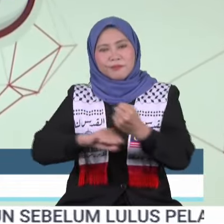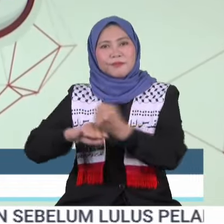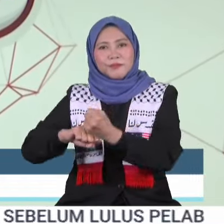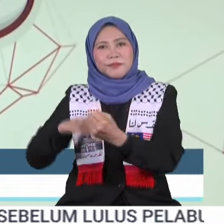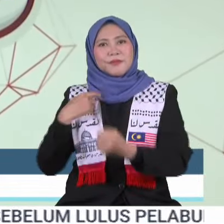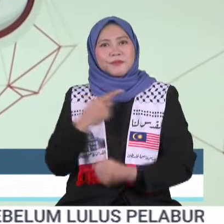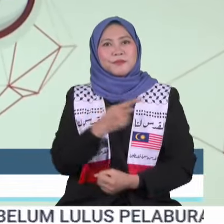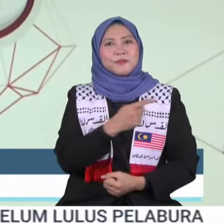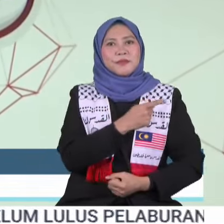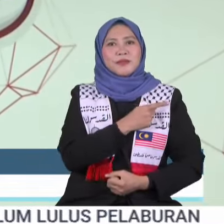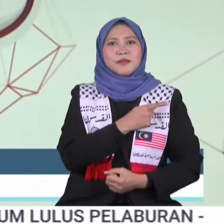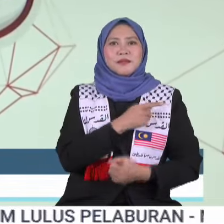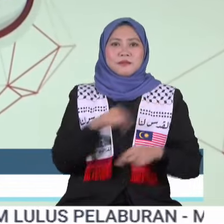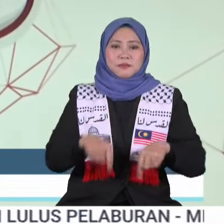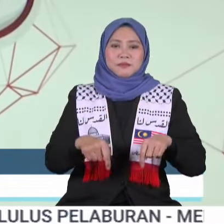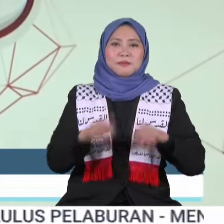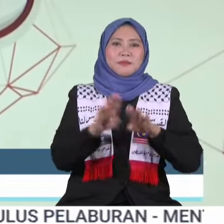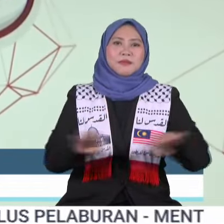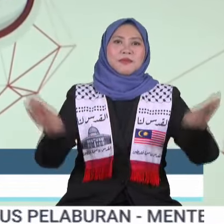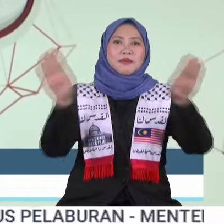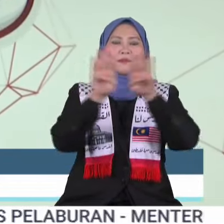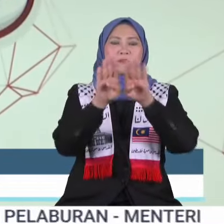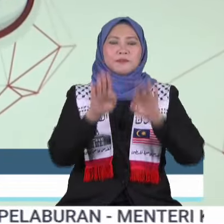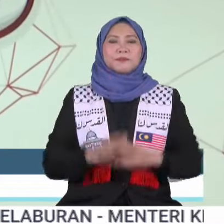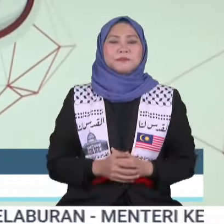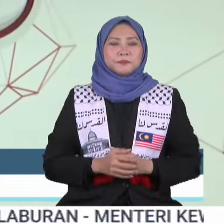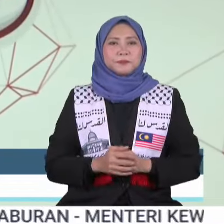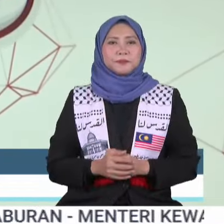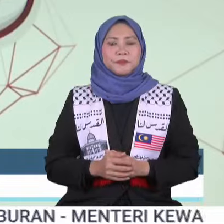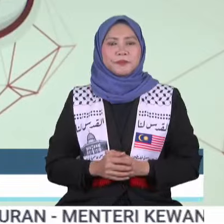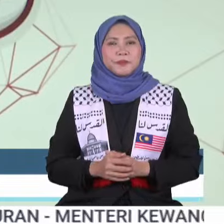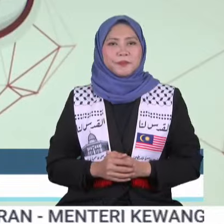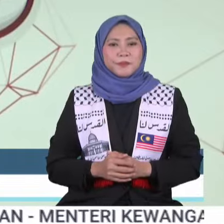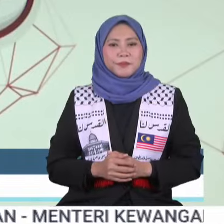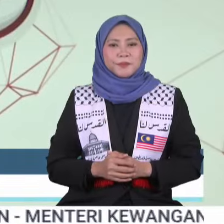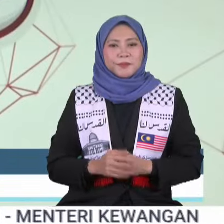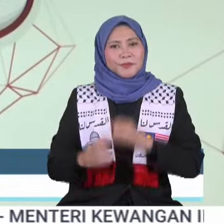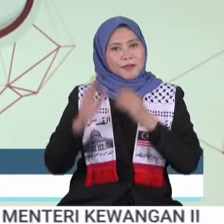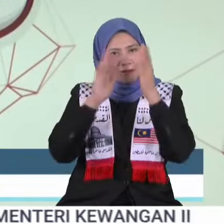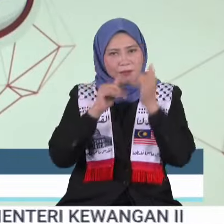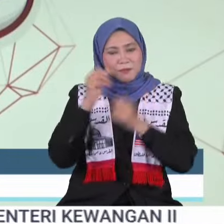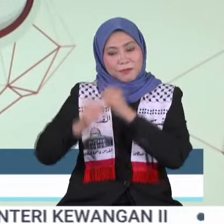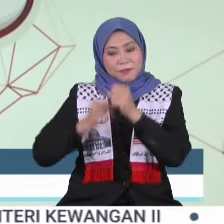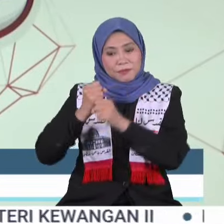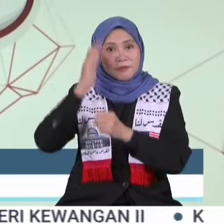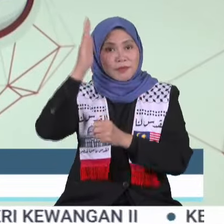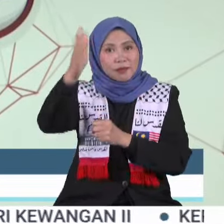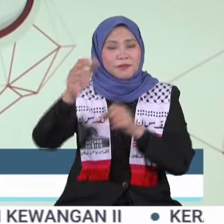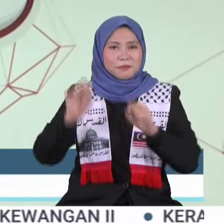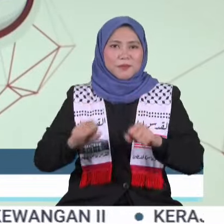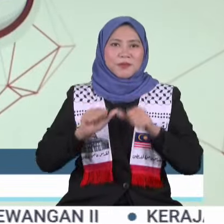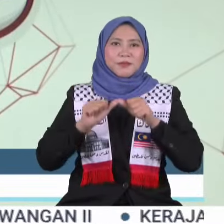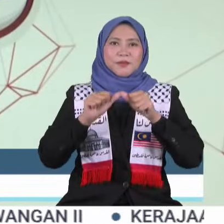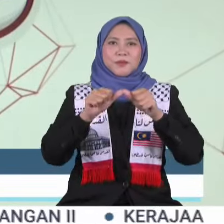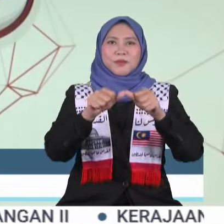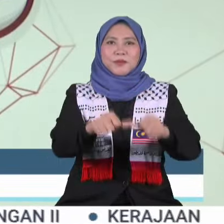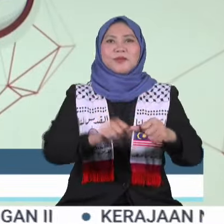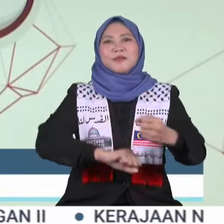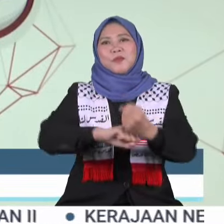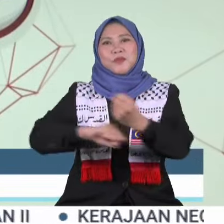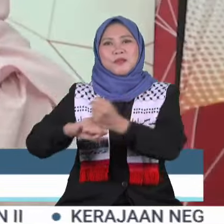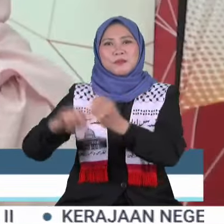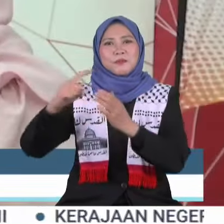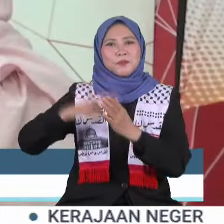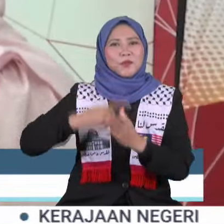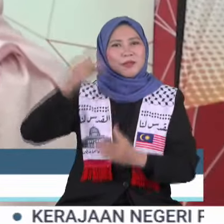di bilik berita dan harapnya untuk tah-tahun akan datang akan diteruskan lagi khususnya untuk